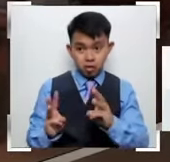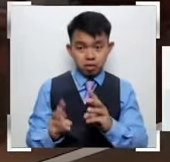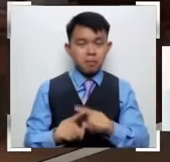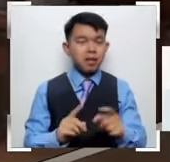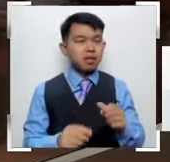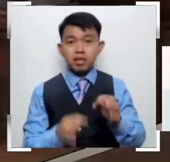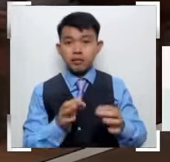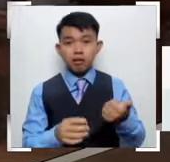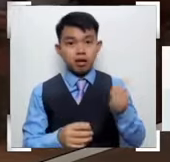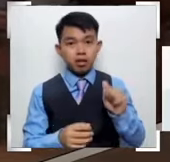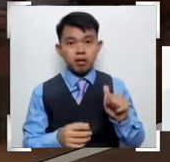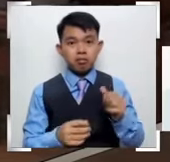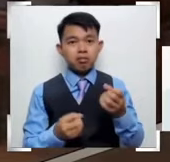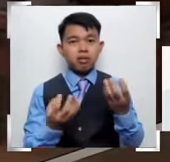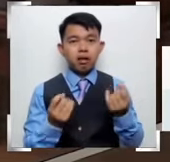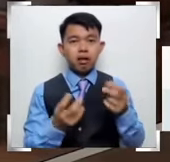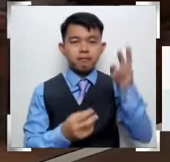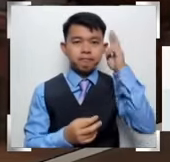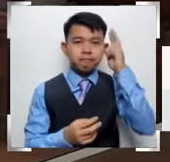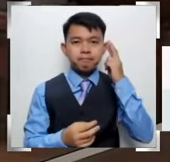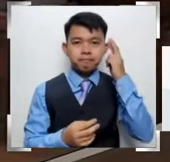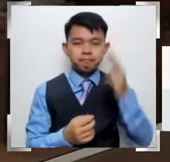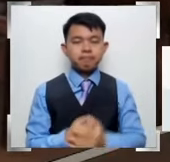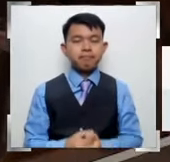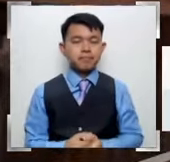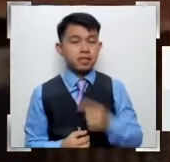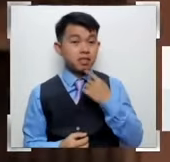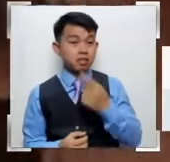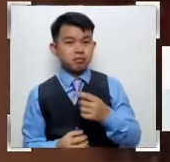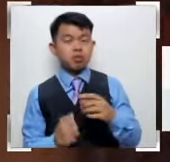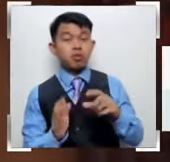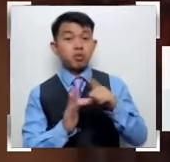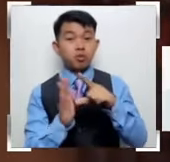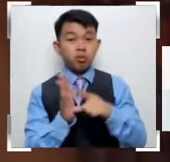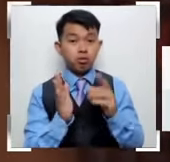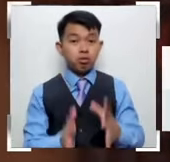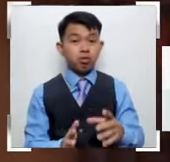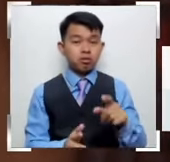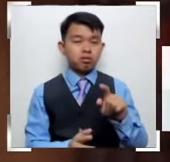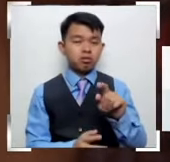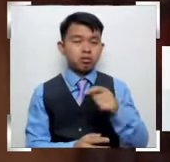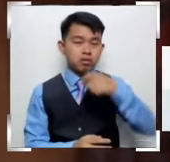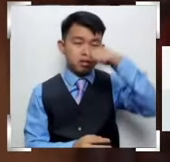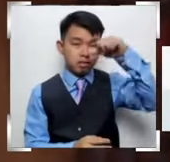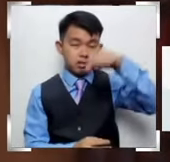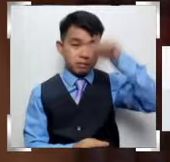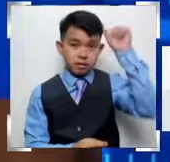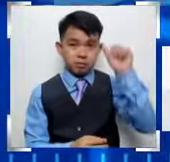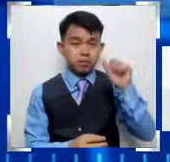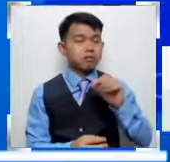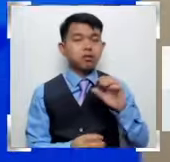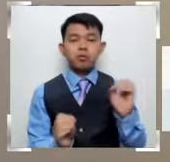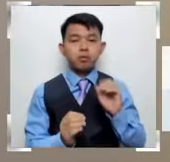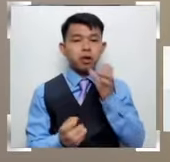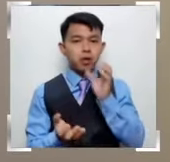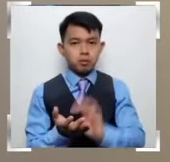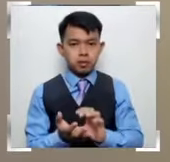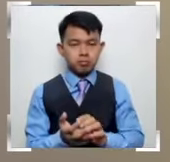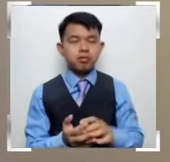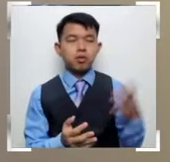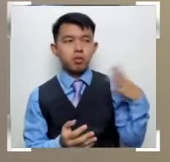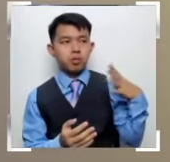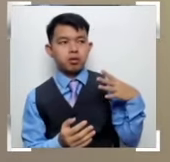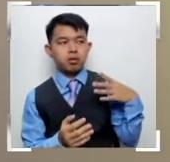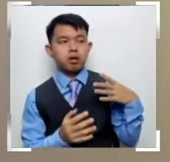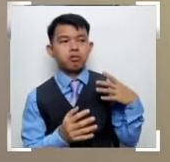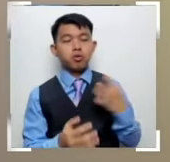abogado ni Teves, hindi na raw sila magkukomento. Hihintayin na lamang daw nila ang paghahain ng reklamo laban sa kongresista. Ina-aresto